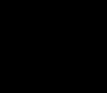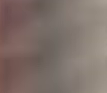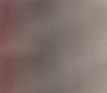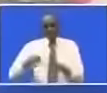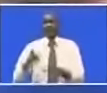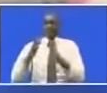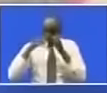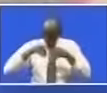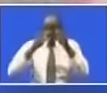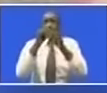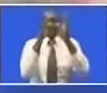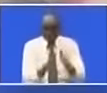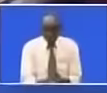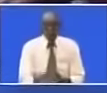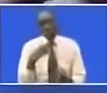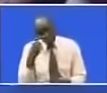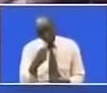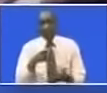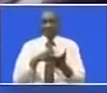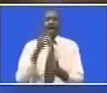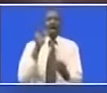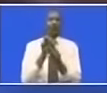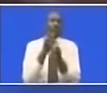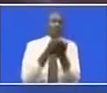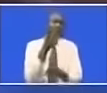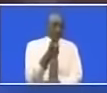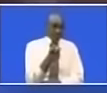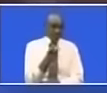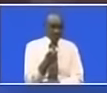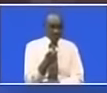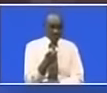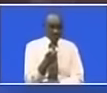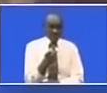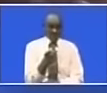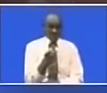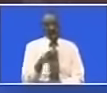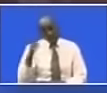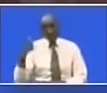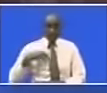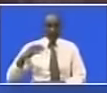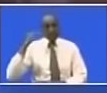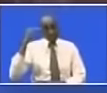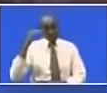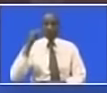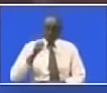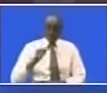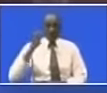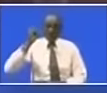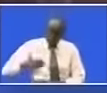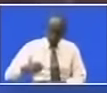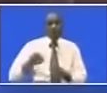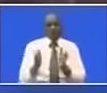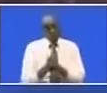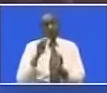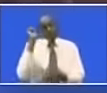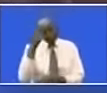A particular contender who pays homage to him. Lakini kuna hawa wengine wakubwa wanagombea ubunge, wanagombea